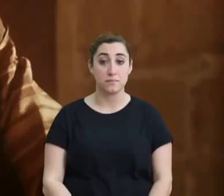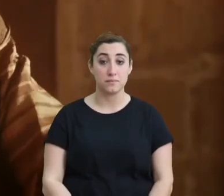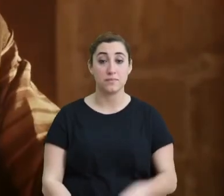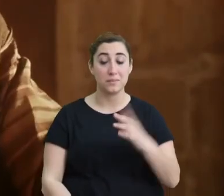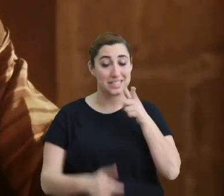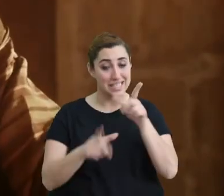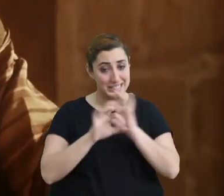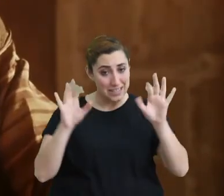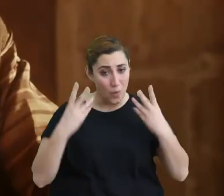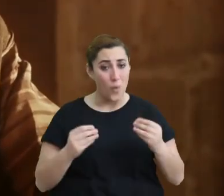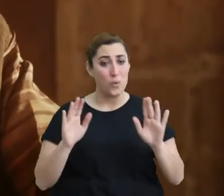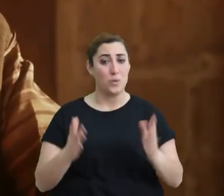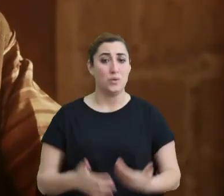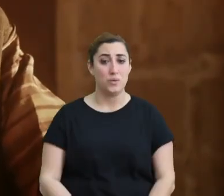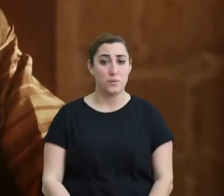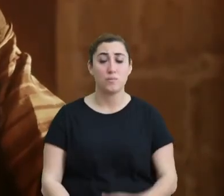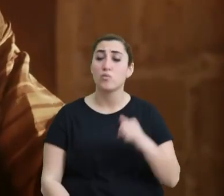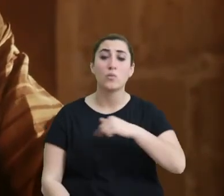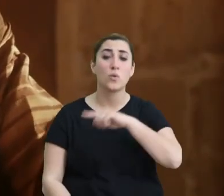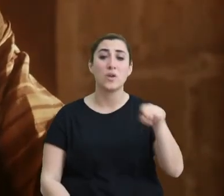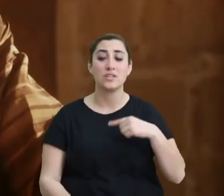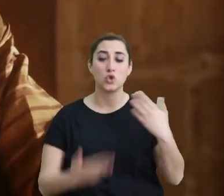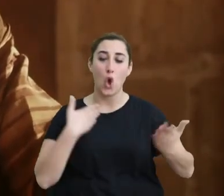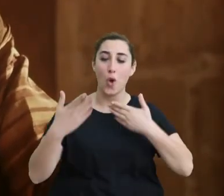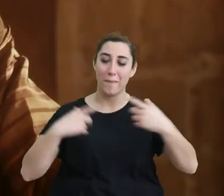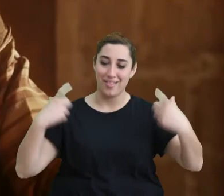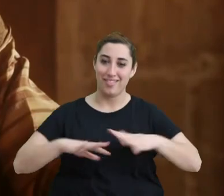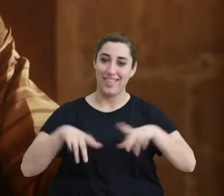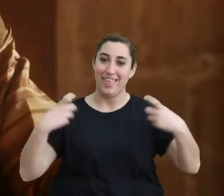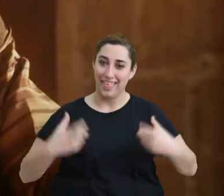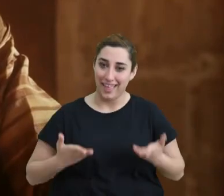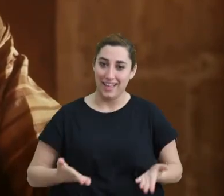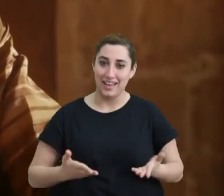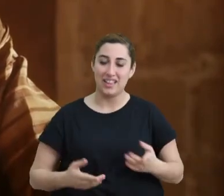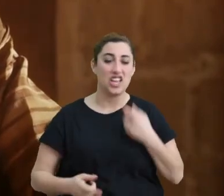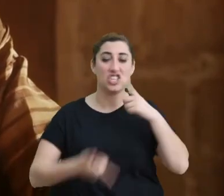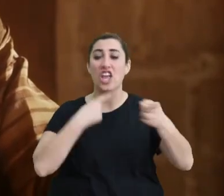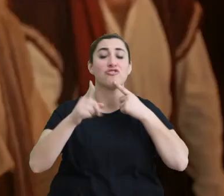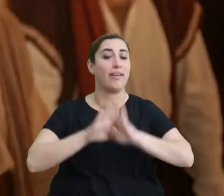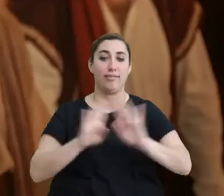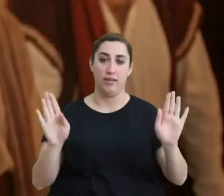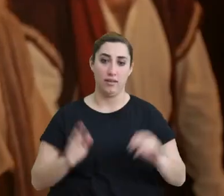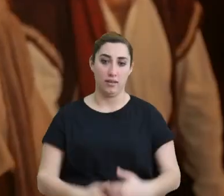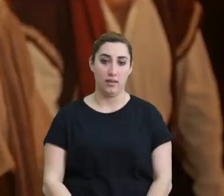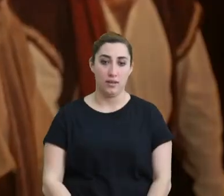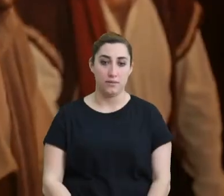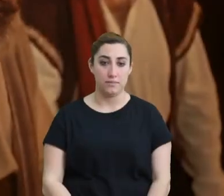Hele sükut buyurun. Burası istişare meclisidir. İsyan meclisi değildir.